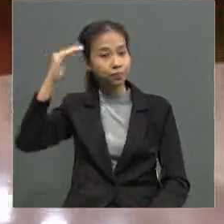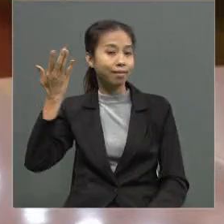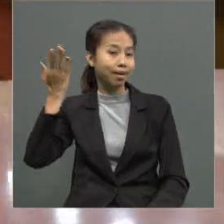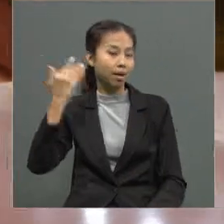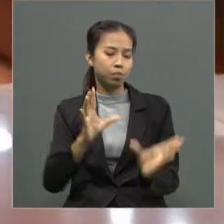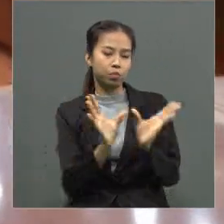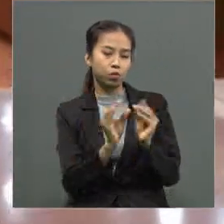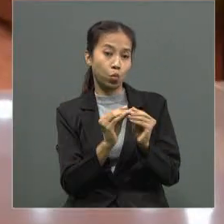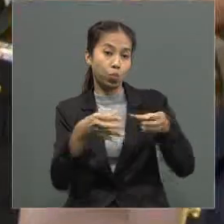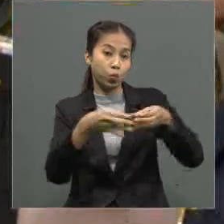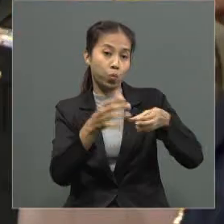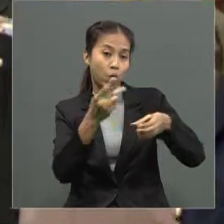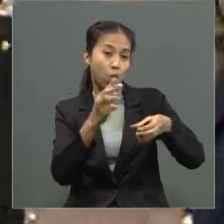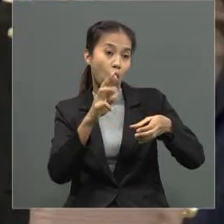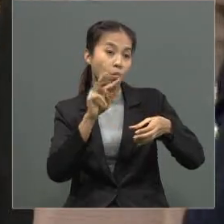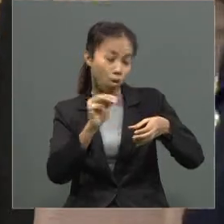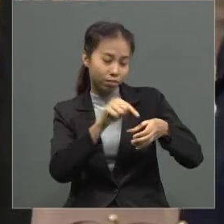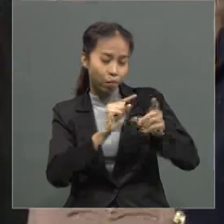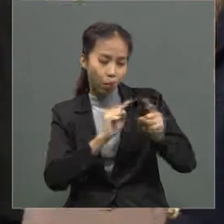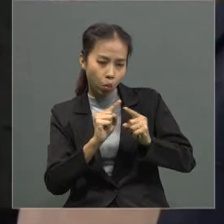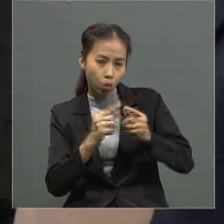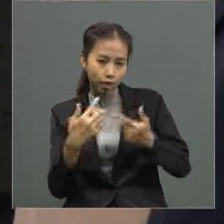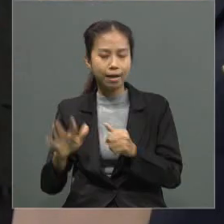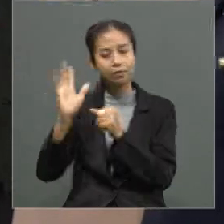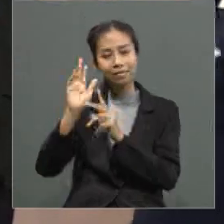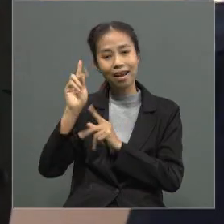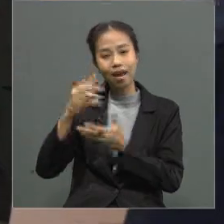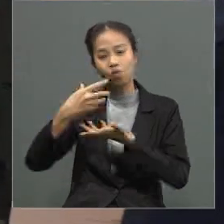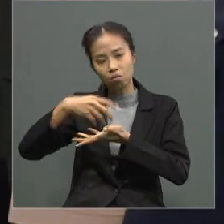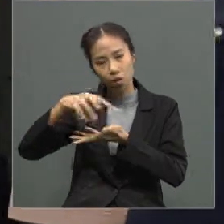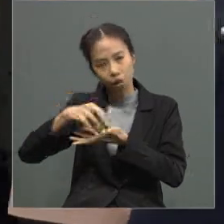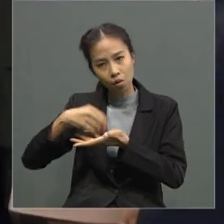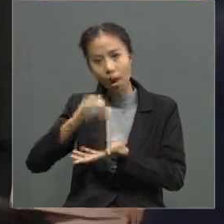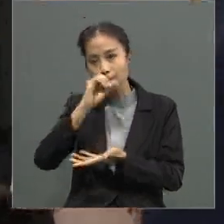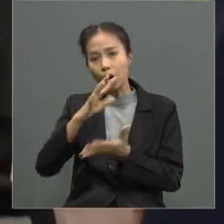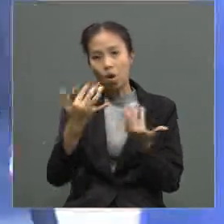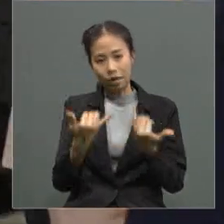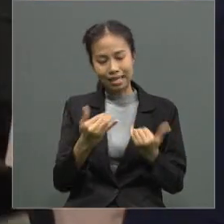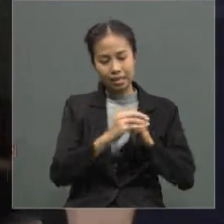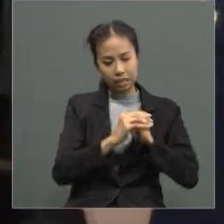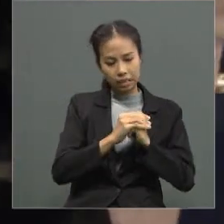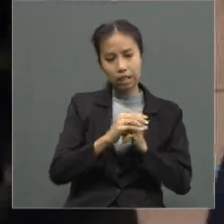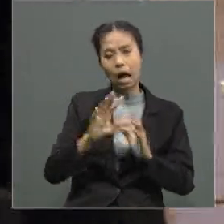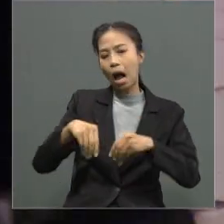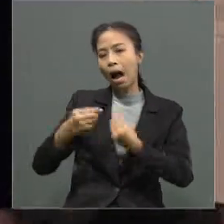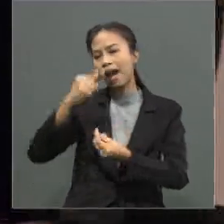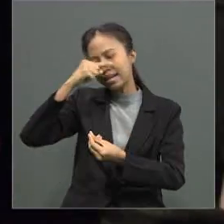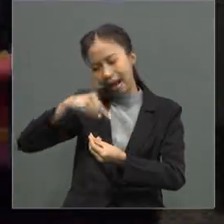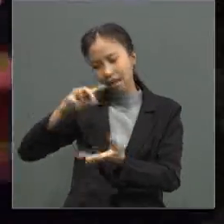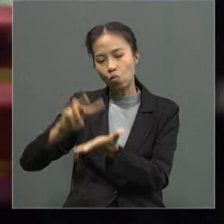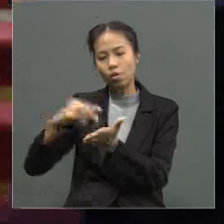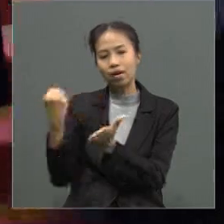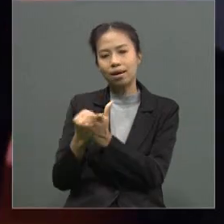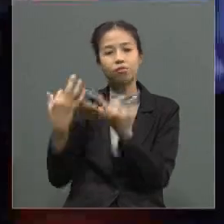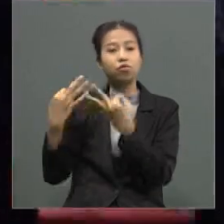รัฐมนตรีว่าจีนจะยกเว้นวีซ่าถาวรให้กับ 2ประเทศและมีผลตั้งแต่ 1มีนา2567นี้